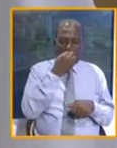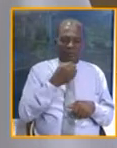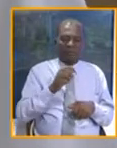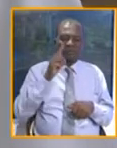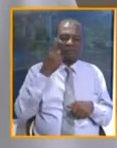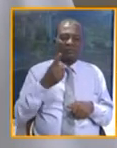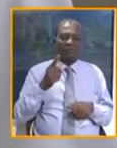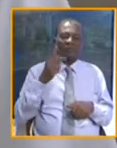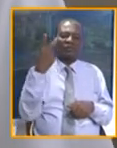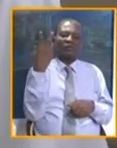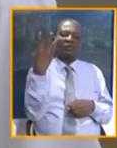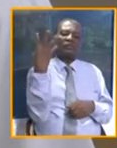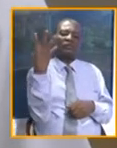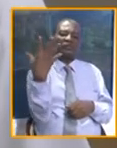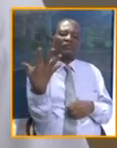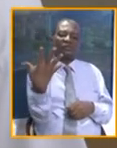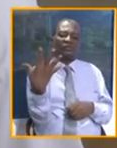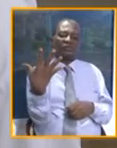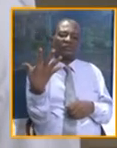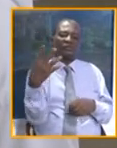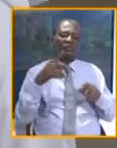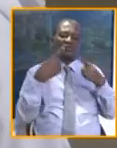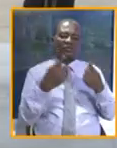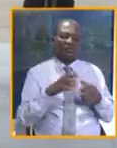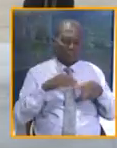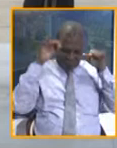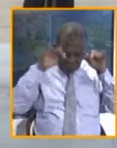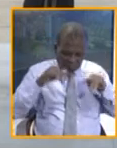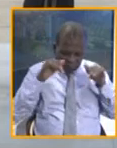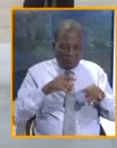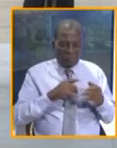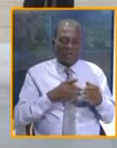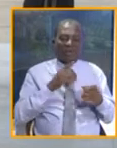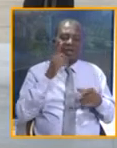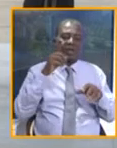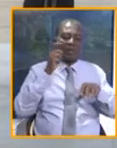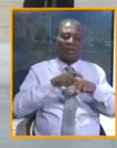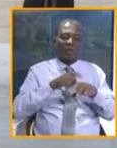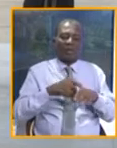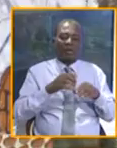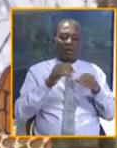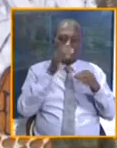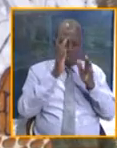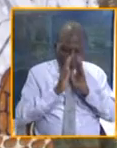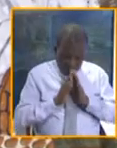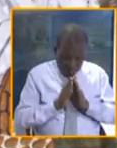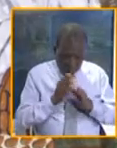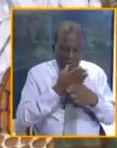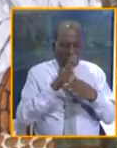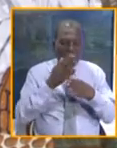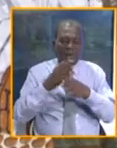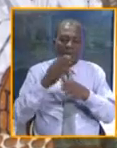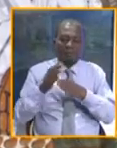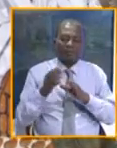L'un des cinq piliers de l'islam, le mois de Ramadan, est par excellence un moment de pénitence, de prière et de